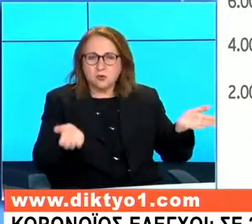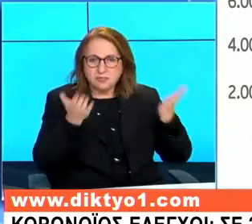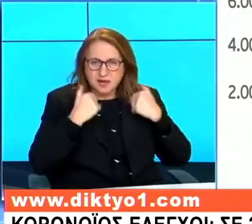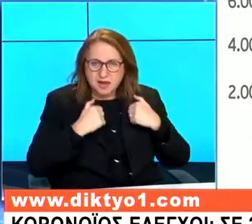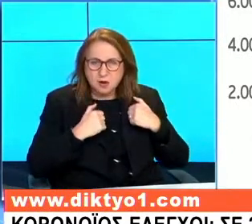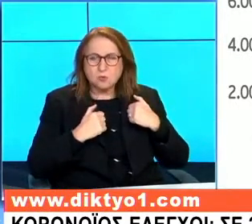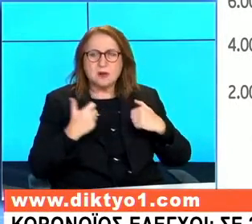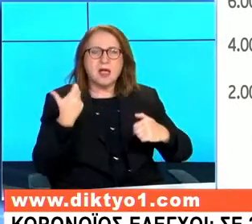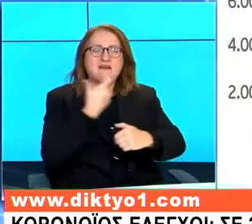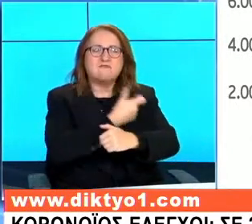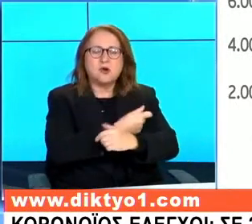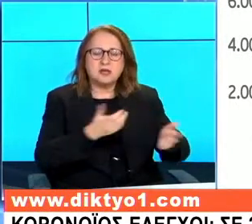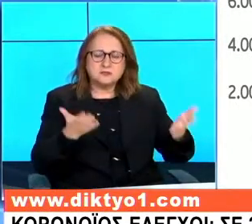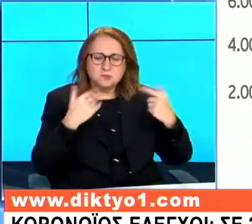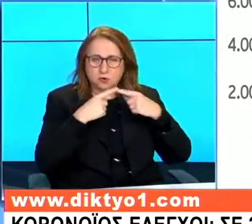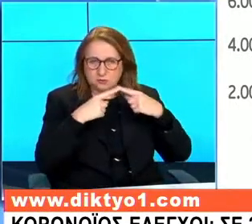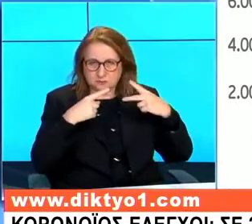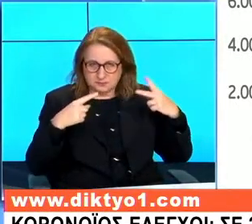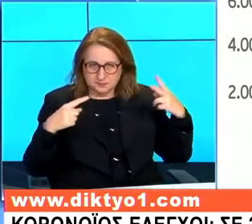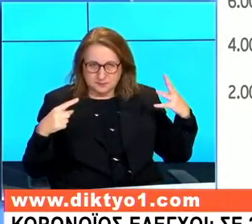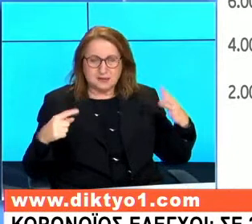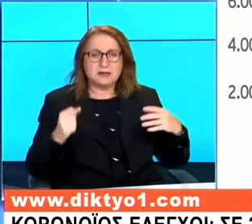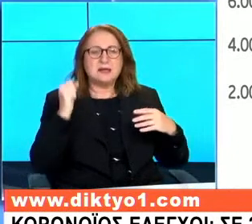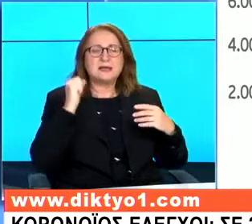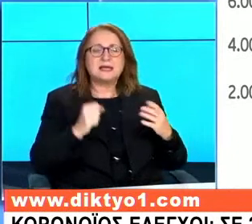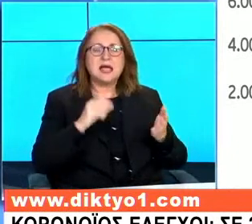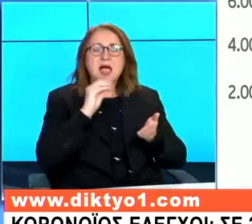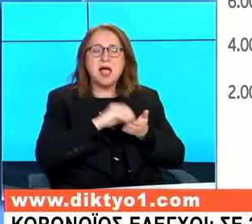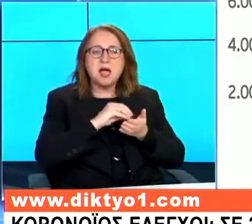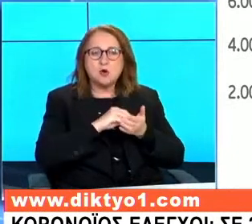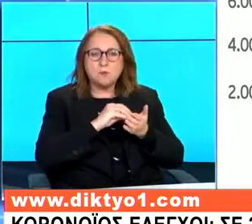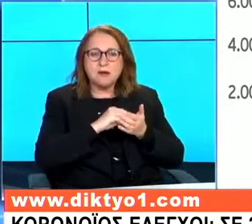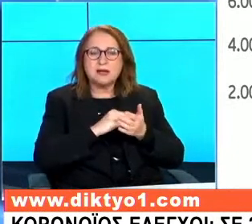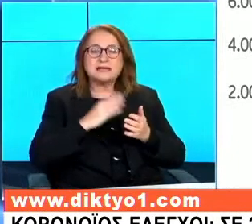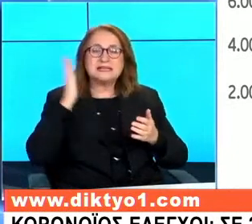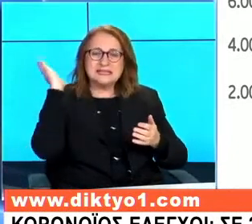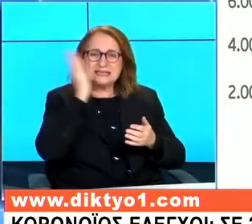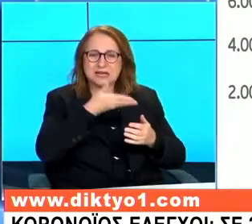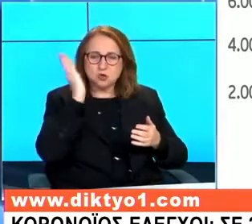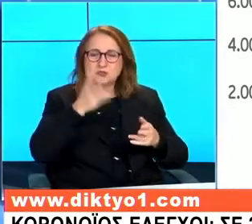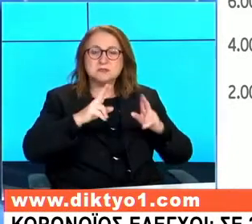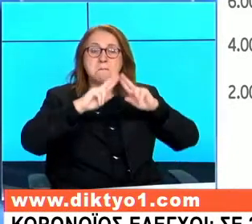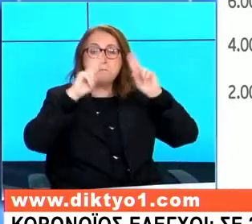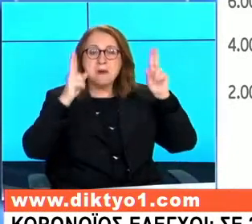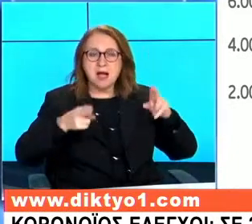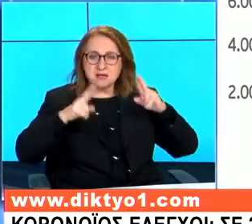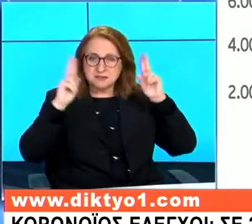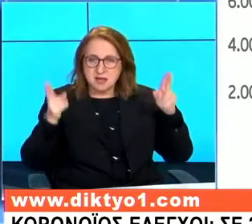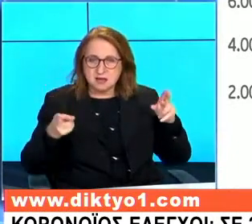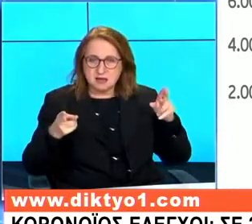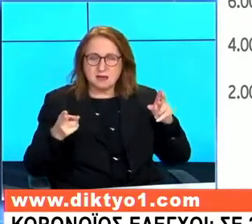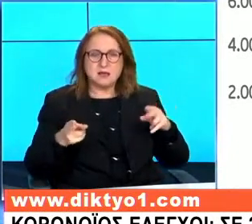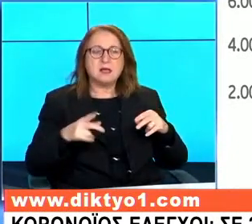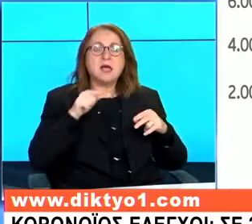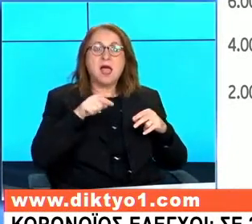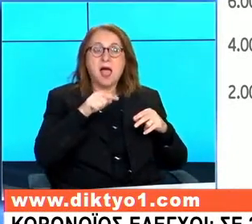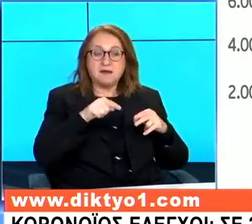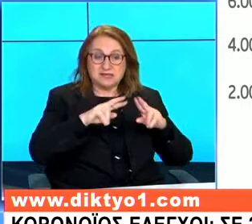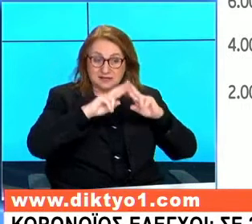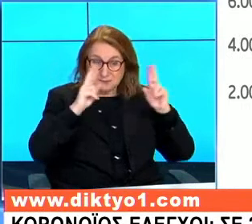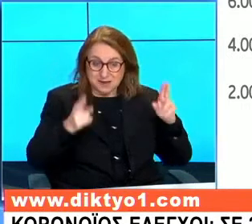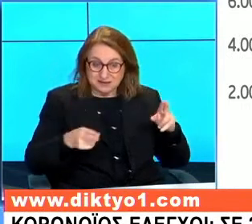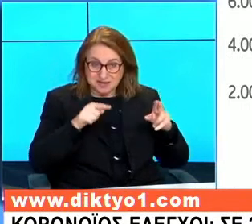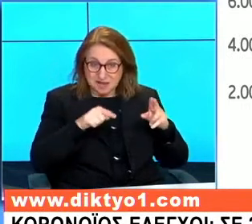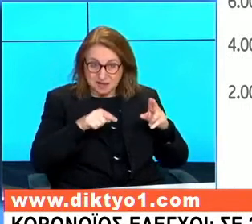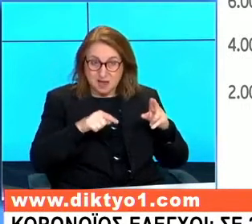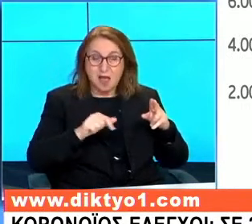ή νόσησης και τις επιβολές κυρώσεων σε καταστήματα, οι οποίες υπενθυμίζουμε ότι από την πρώτη